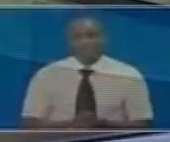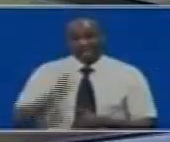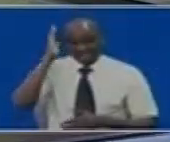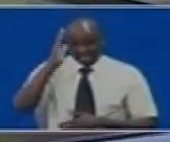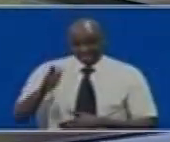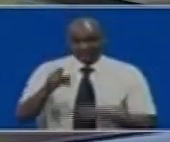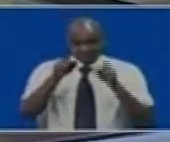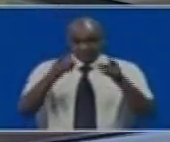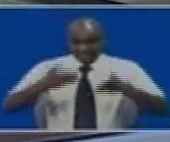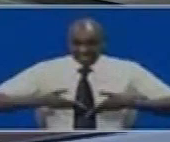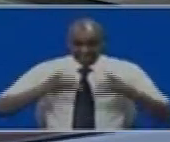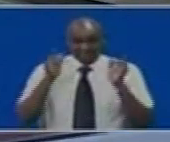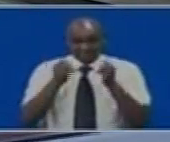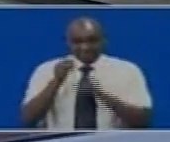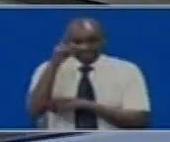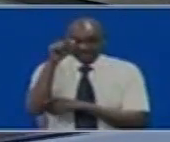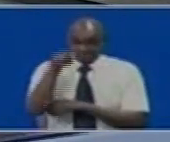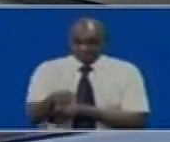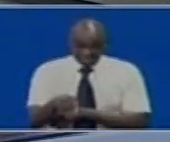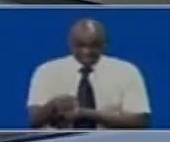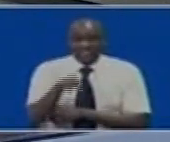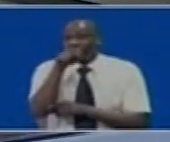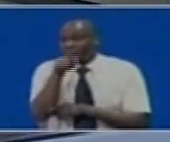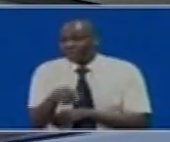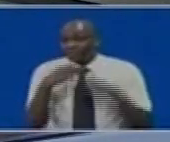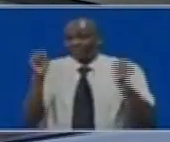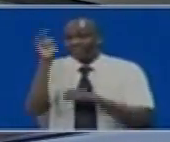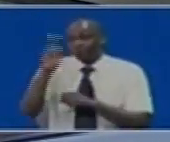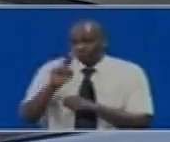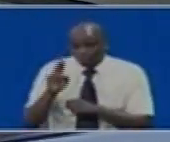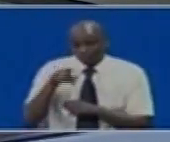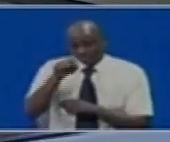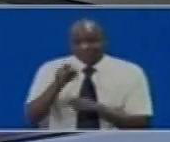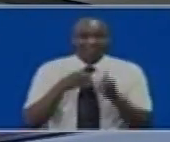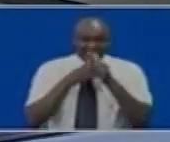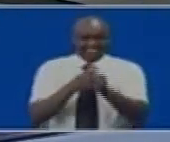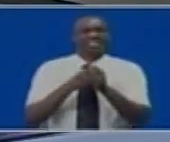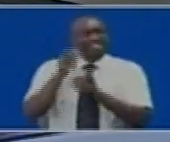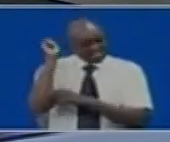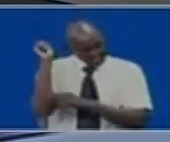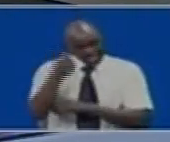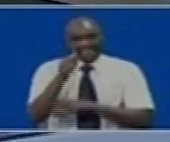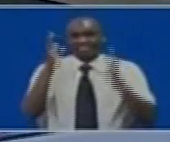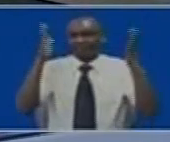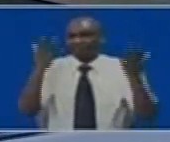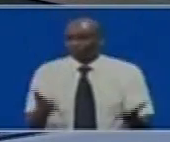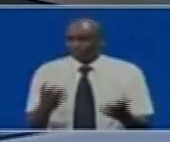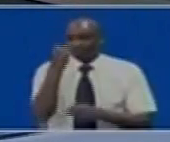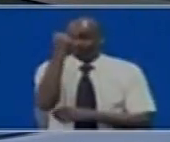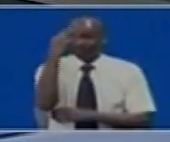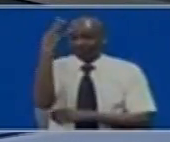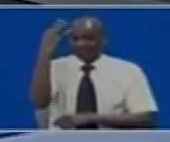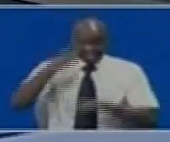Hujambo mtazamaji, karibu kwa taarifa za KTN leo, siku hii ambapo Rais Uhuru Kenyatta ameongoza taifa la Kenya kuadhimisha miaka